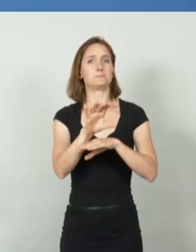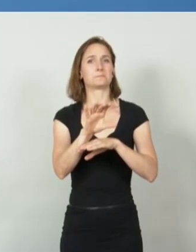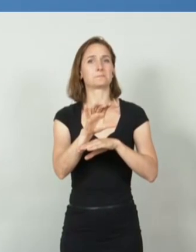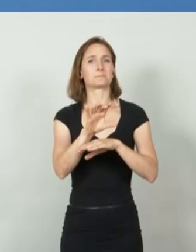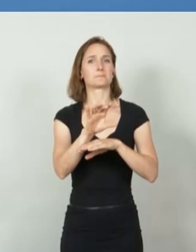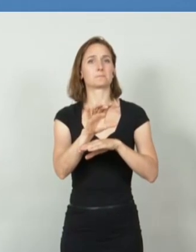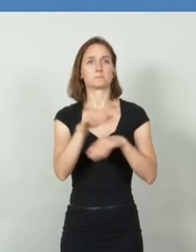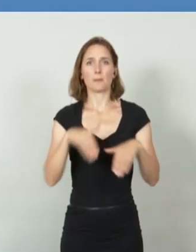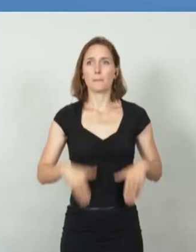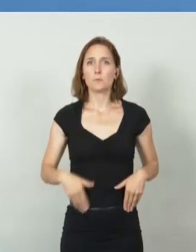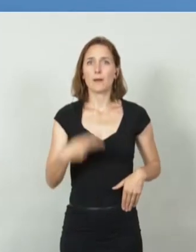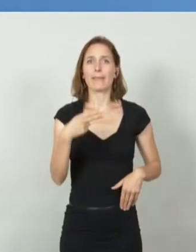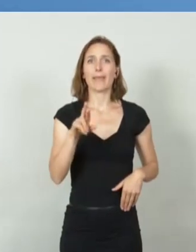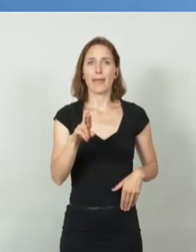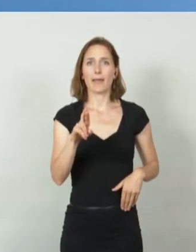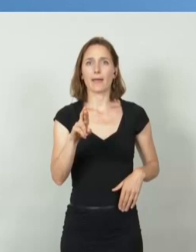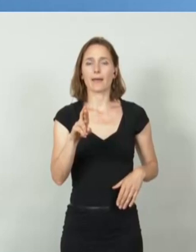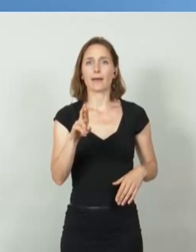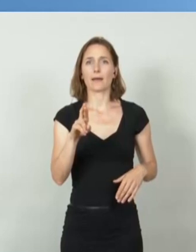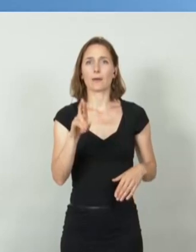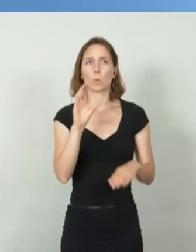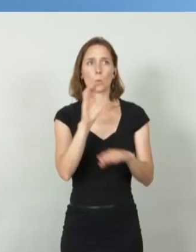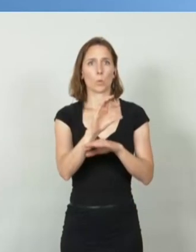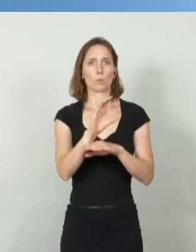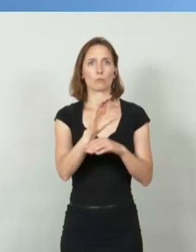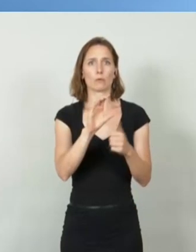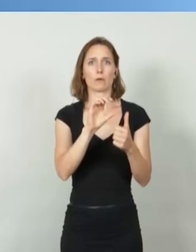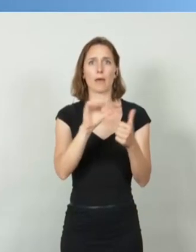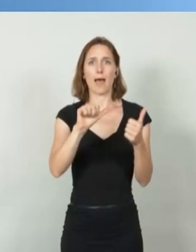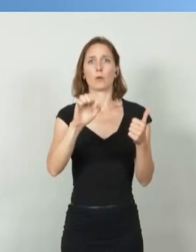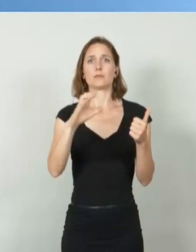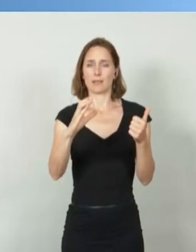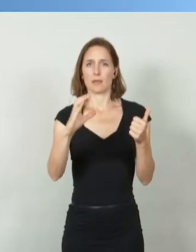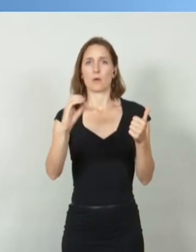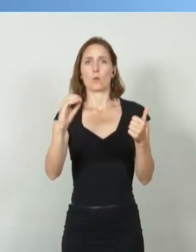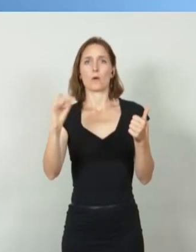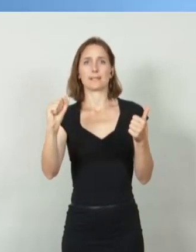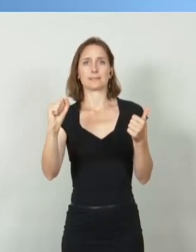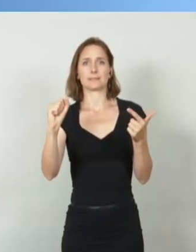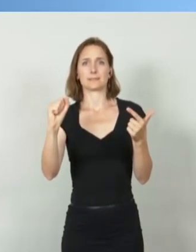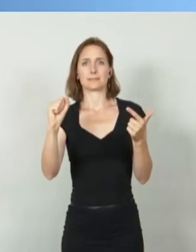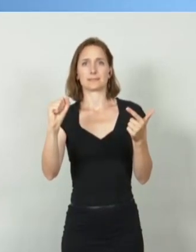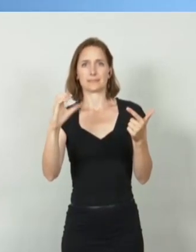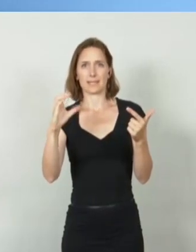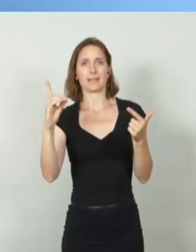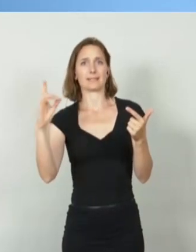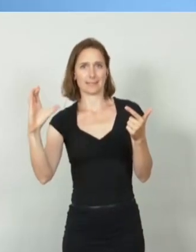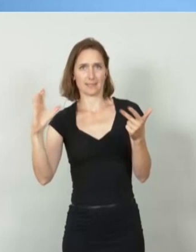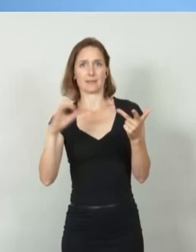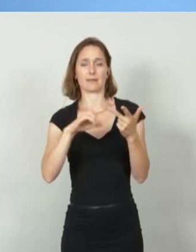donc abstention de NR contre de AEC ouais c'est des décès madame roche